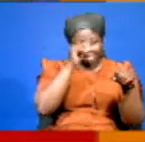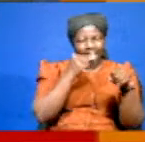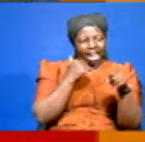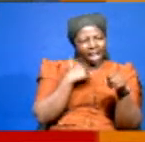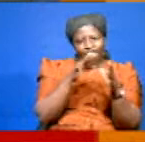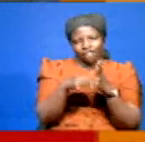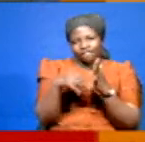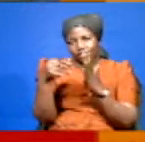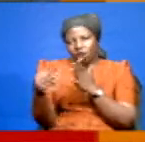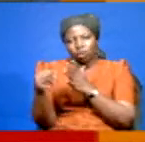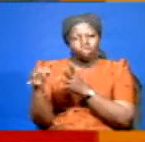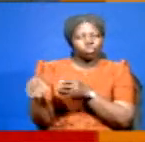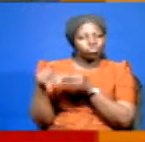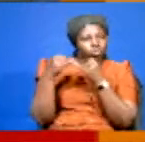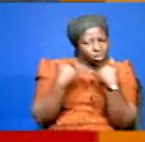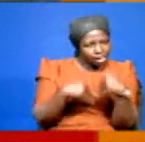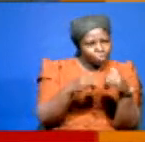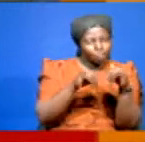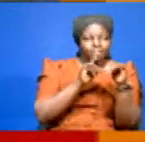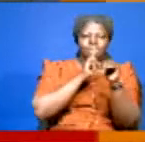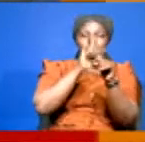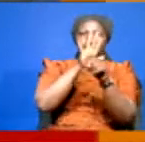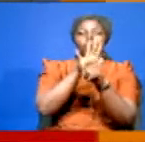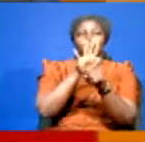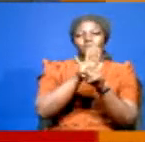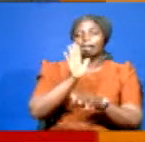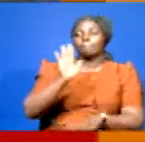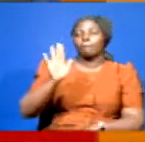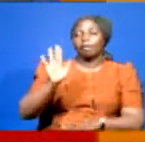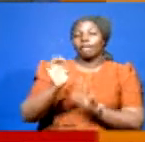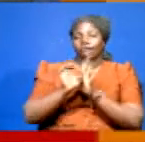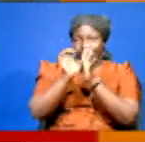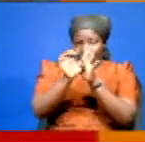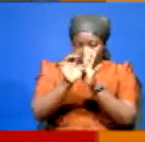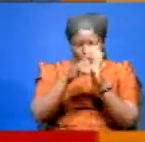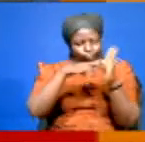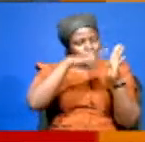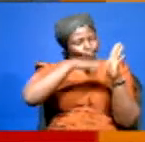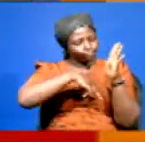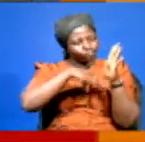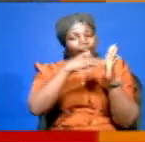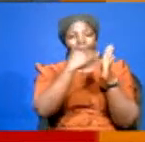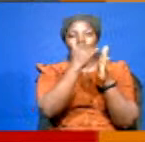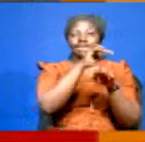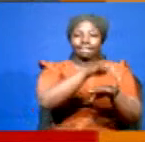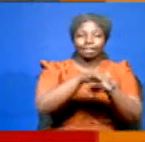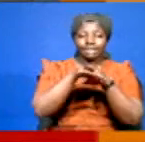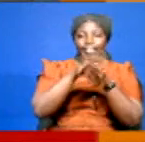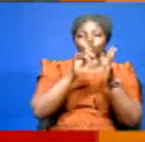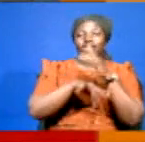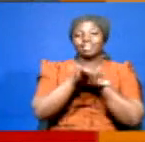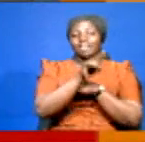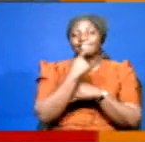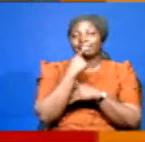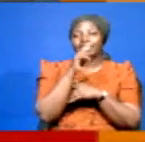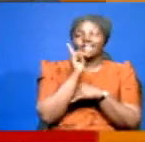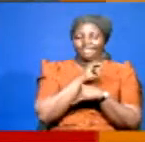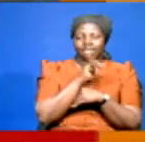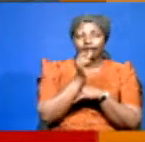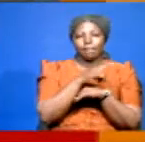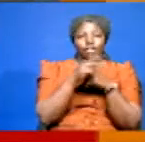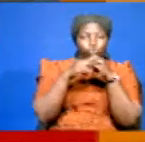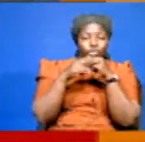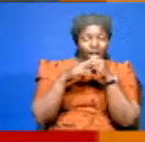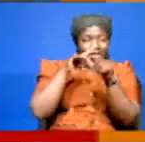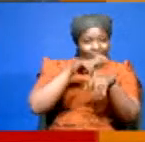ahadi ambazo alikuwa akisema. Kwa mfano, labda nikusomee kwa Kiingereza kile alichosema mwezi Julai akiwa